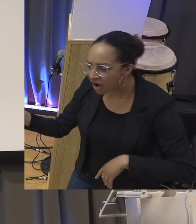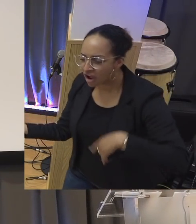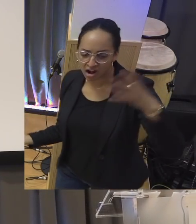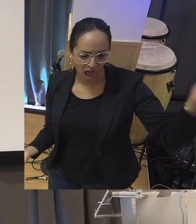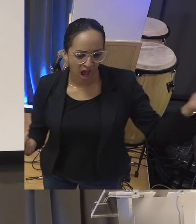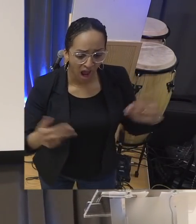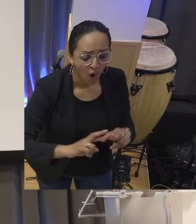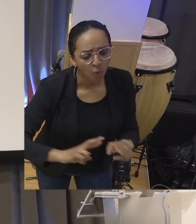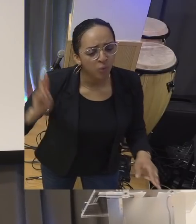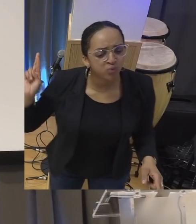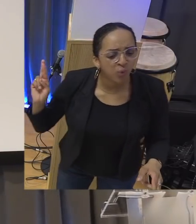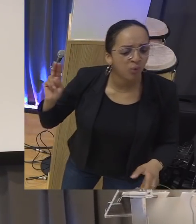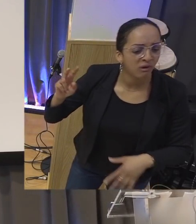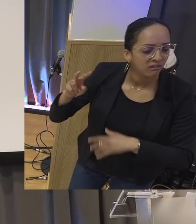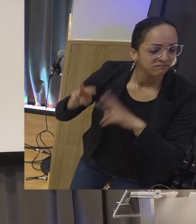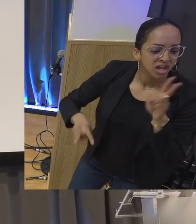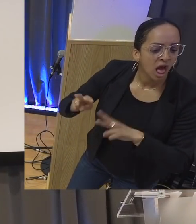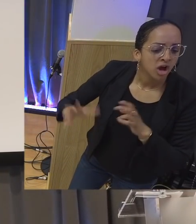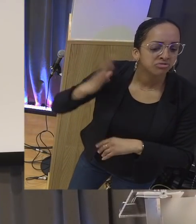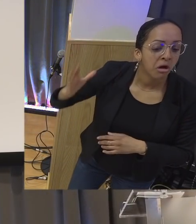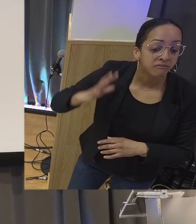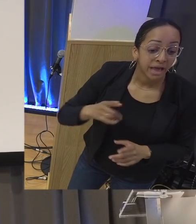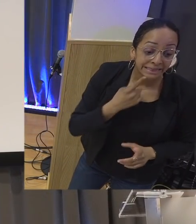région d'origine pour un temps de vacances, Zahma.